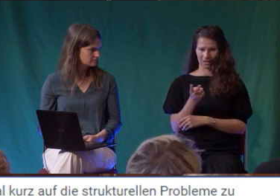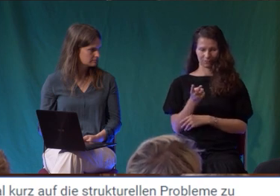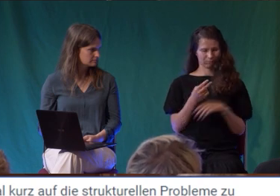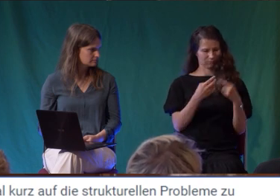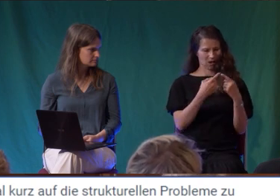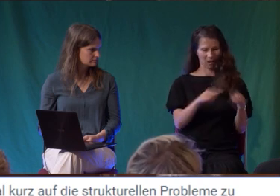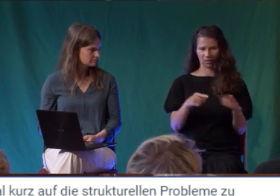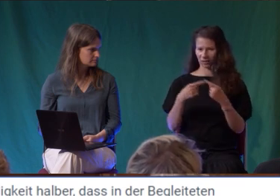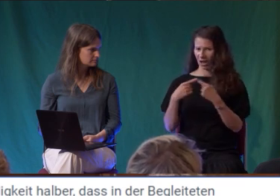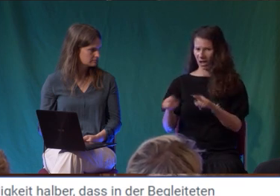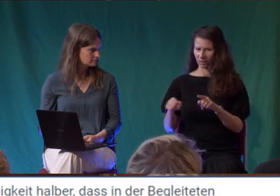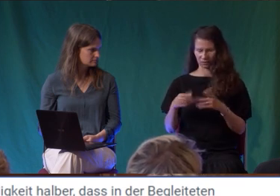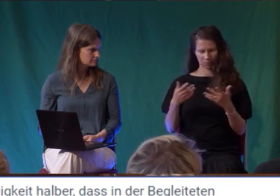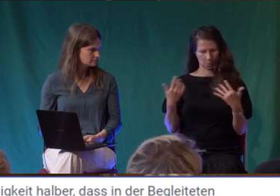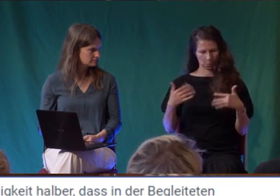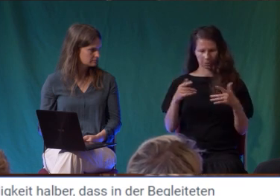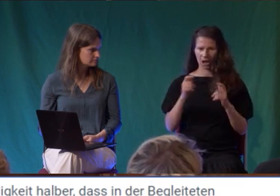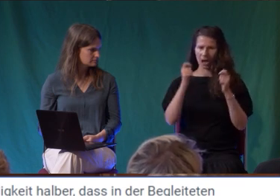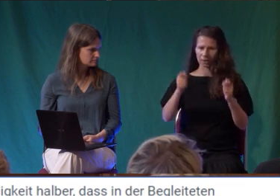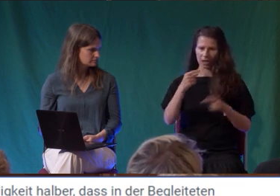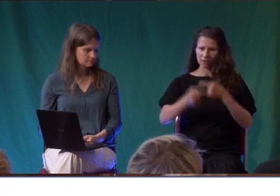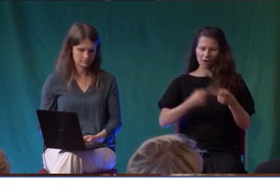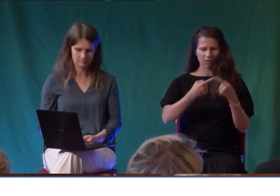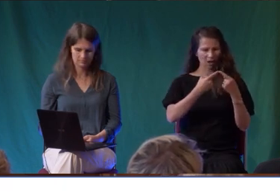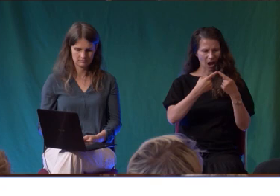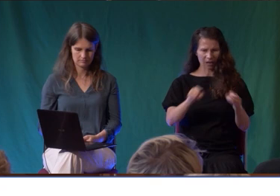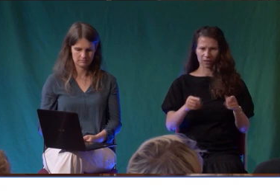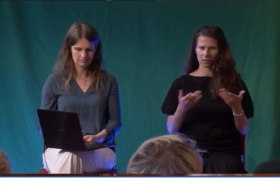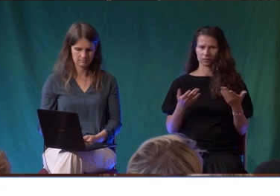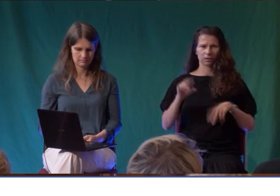funktionieren die haben unterschiedliche Antragsverfahren unterschiedliche